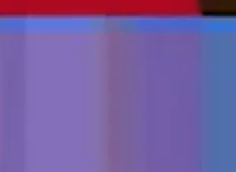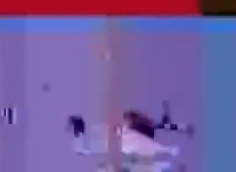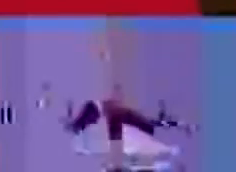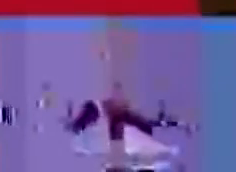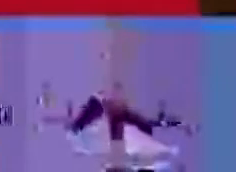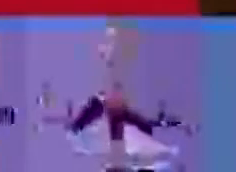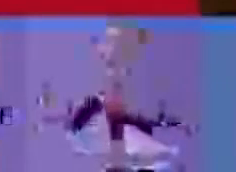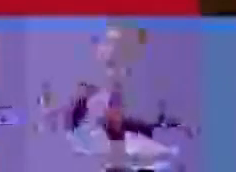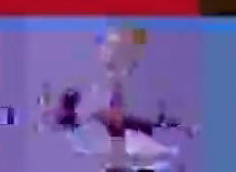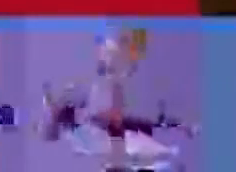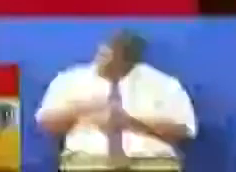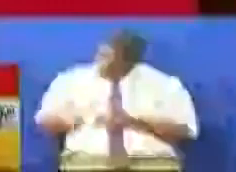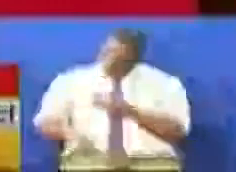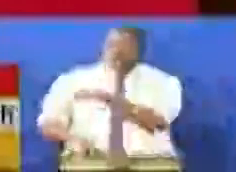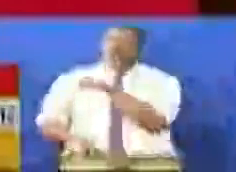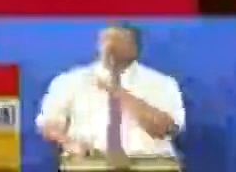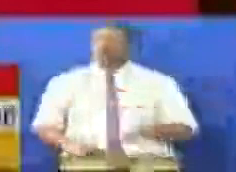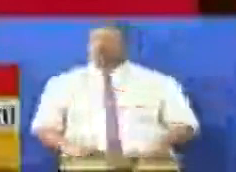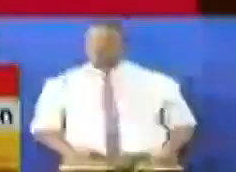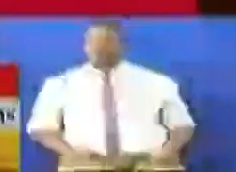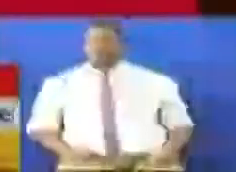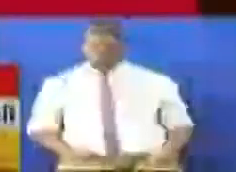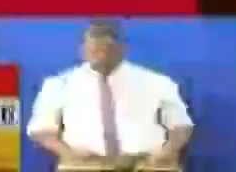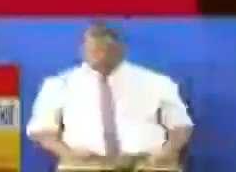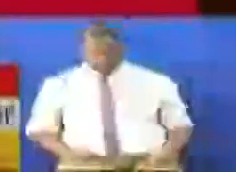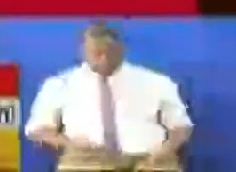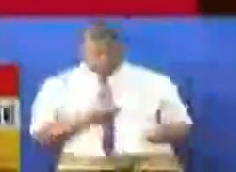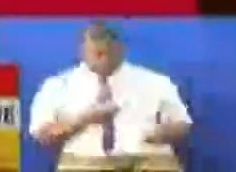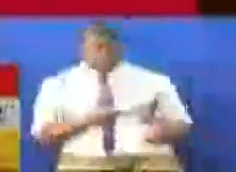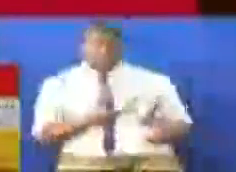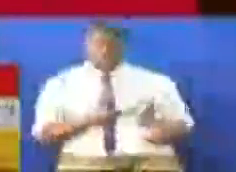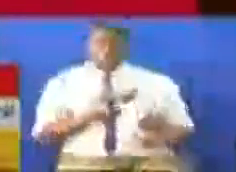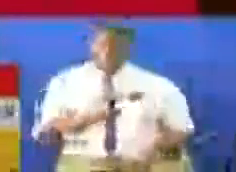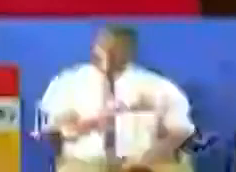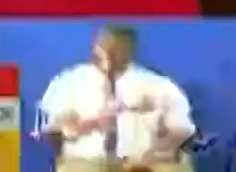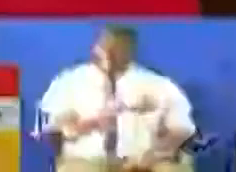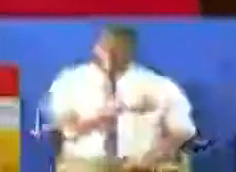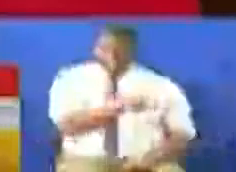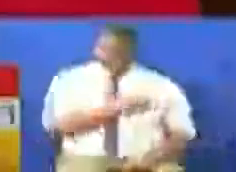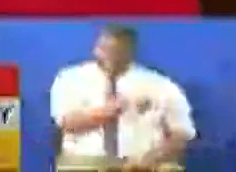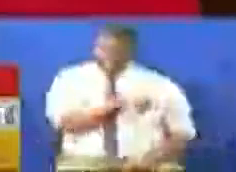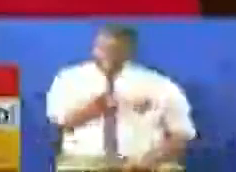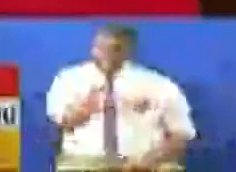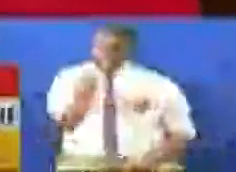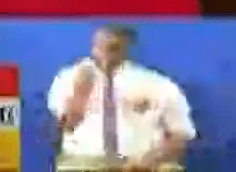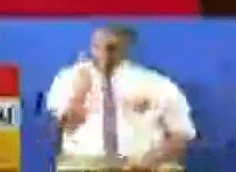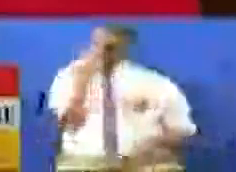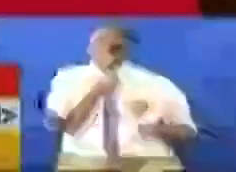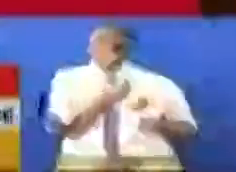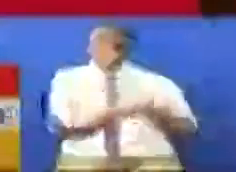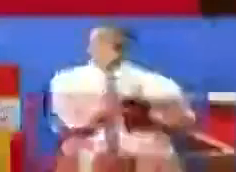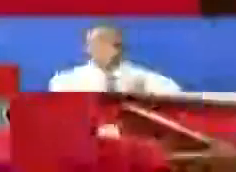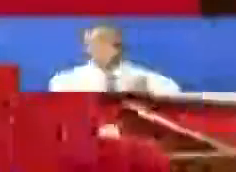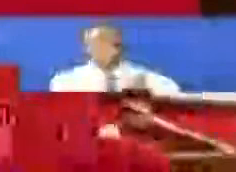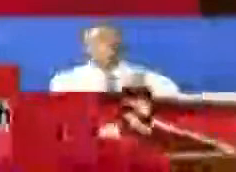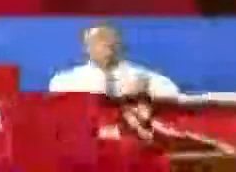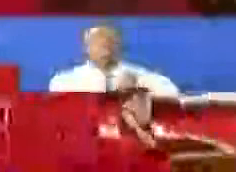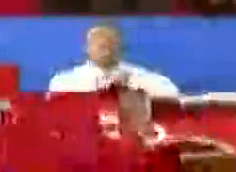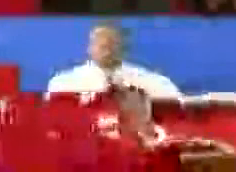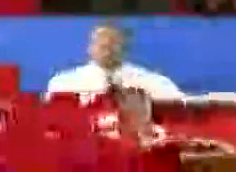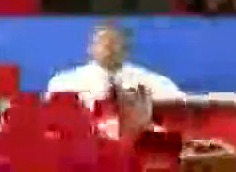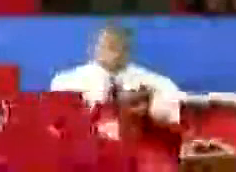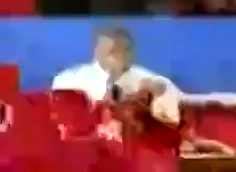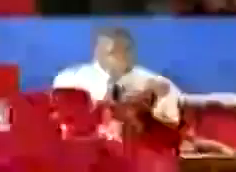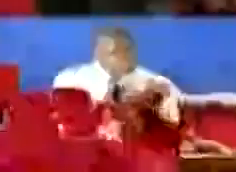TANESCO inadai. Mheshimiwa spika, na katika pesa hizo kiasi cha shilingi bilioni 205 ambazo ni nusu ya